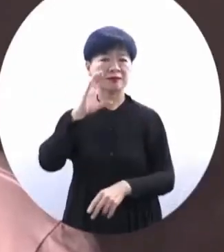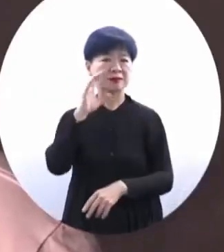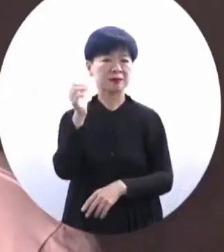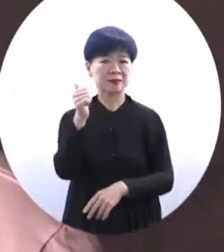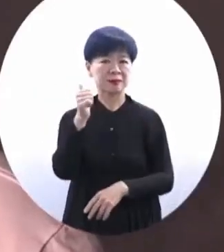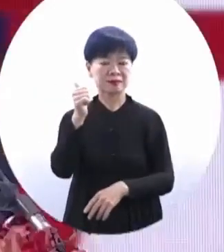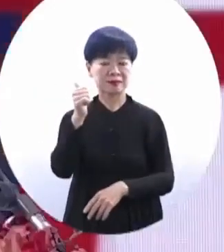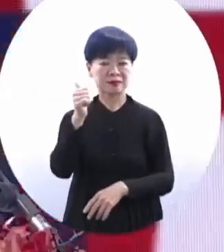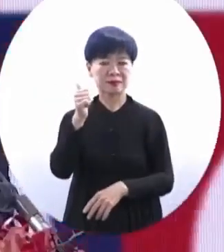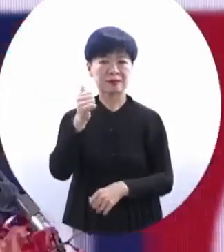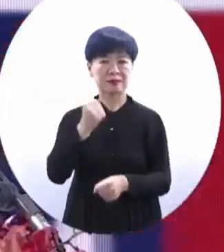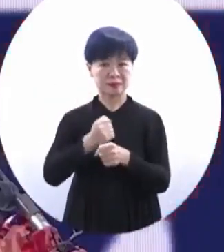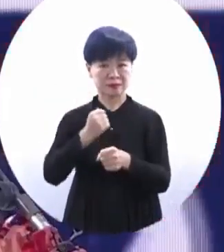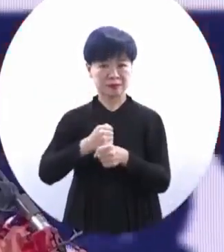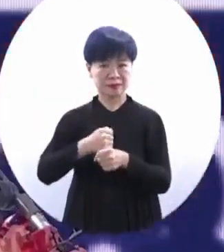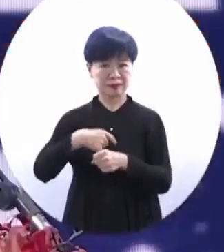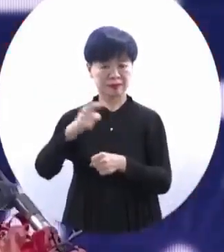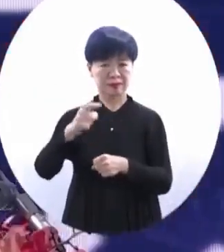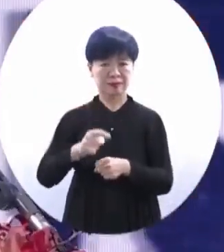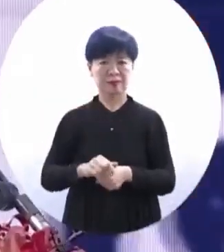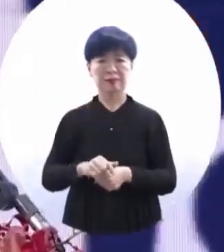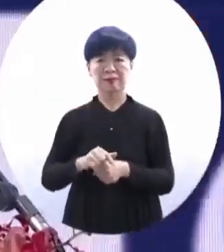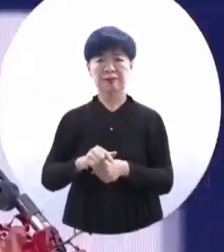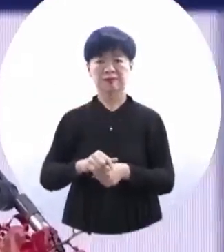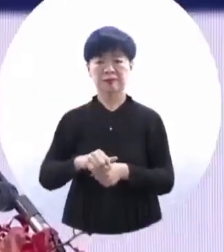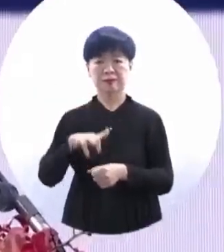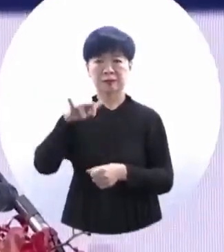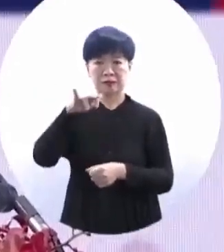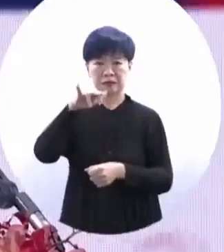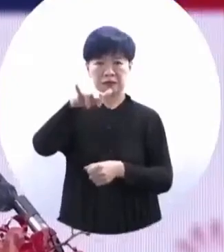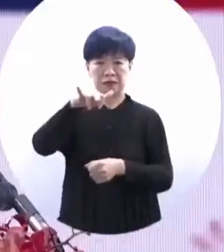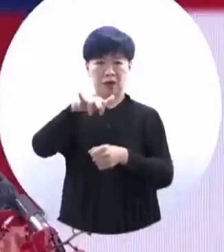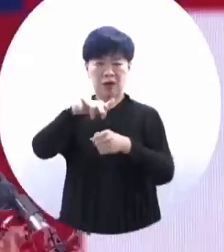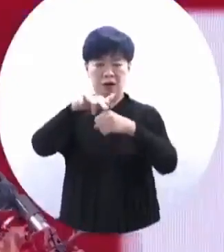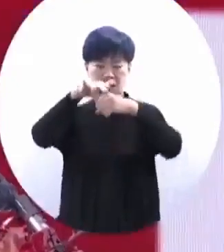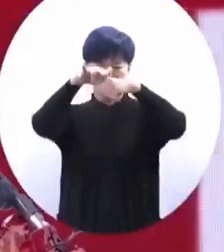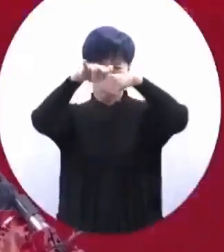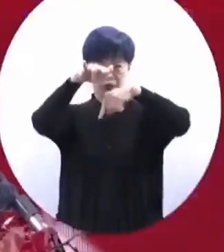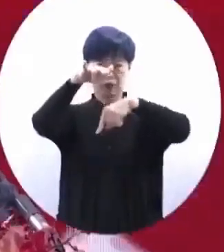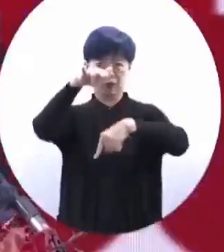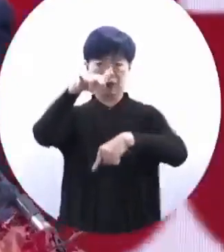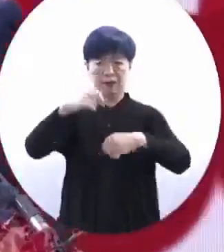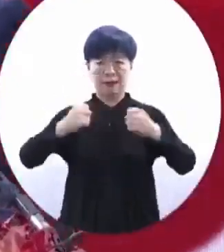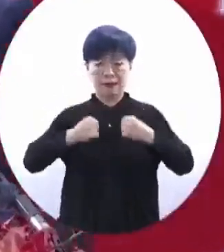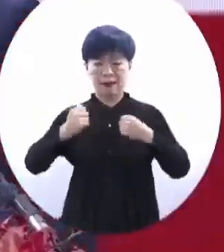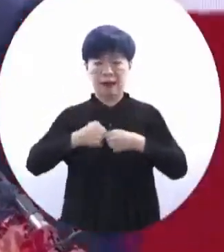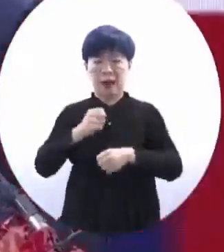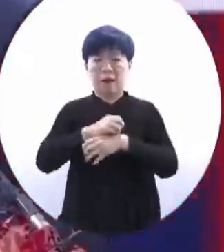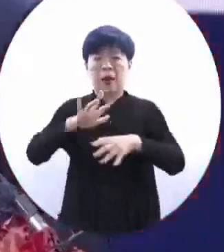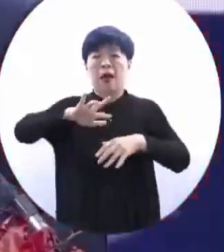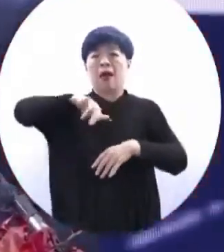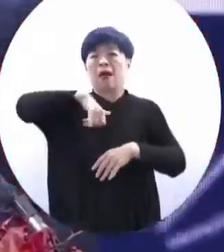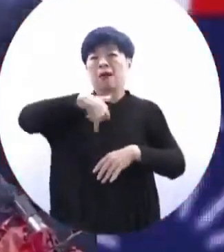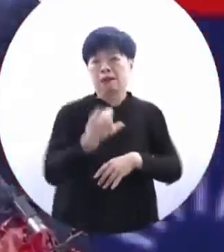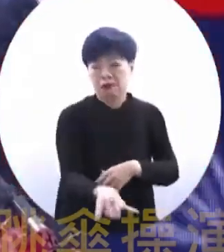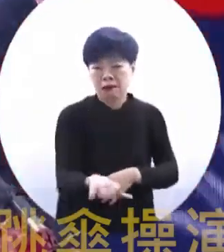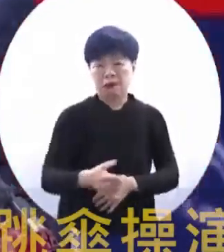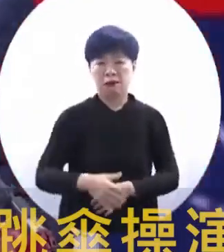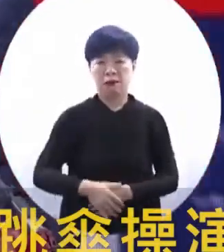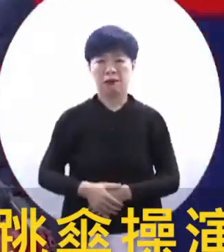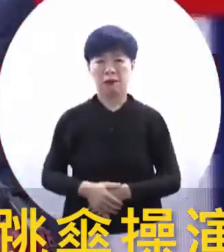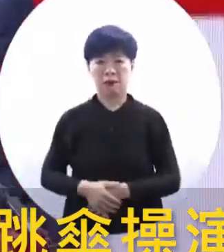行反空降跳伞操演的时候，不幸从高空坠落。